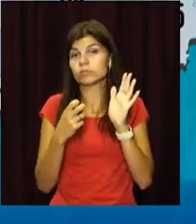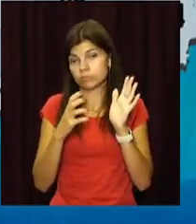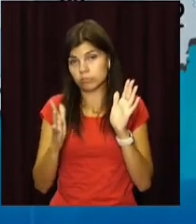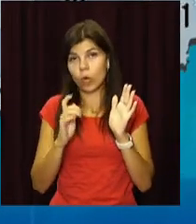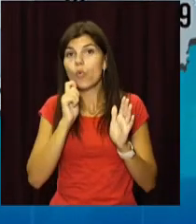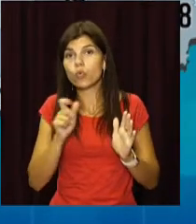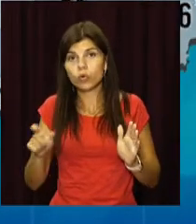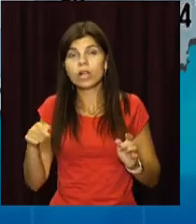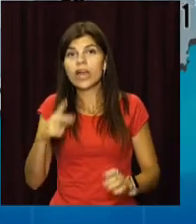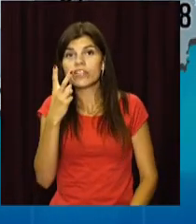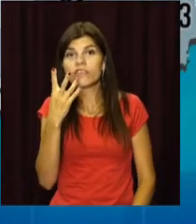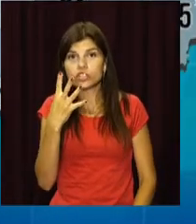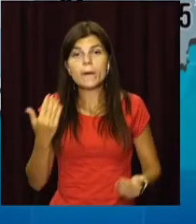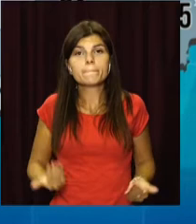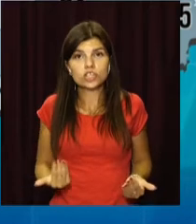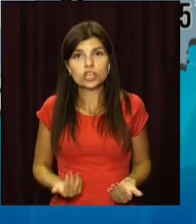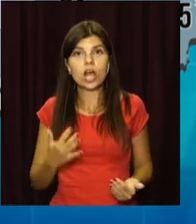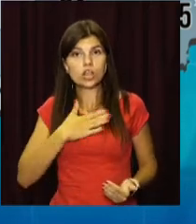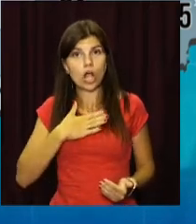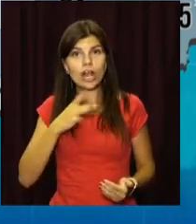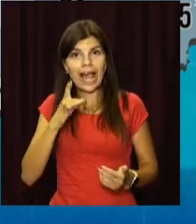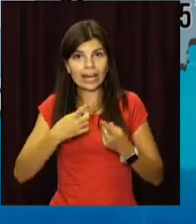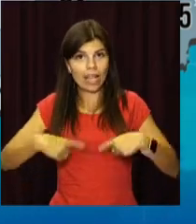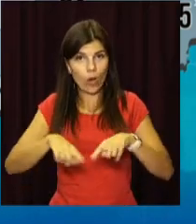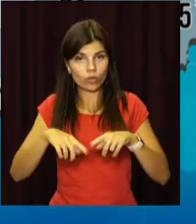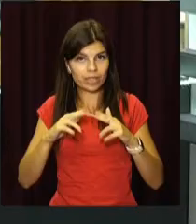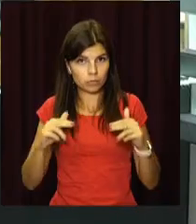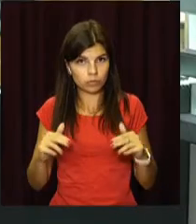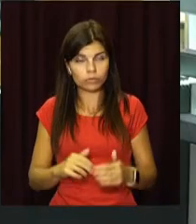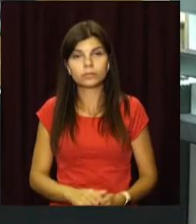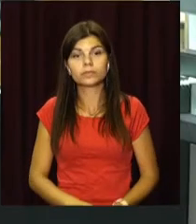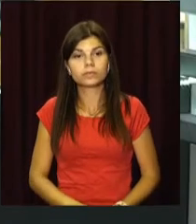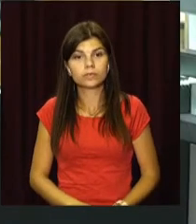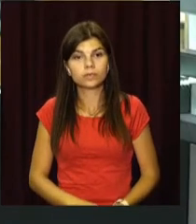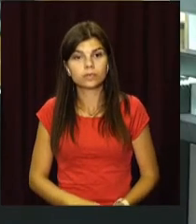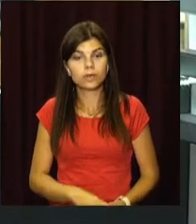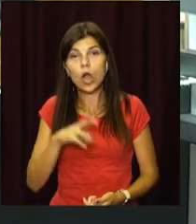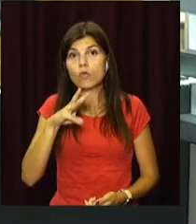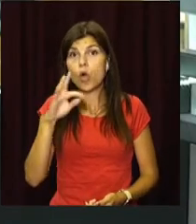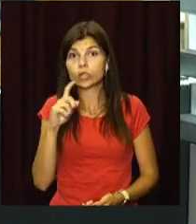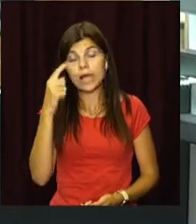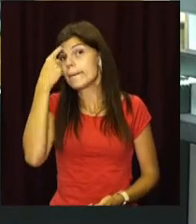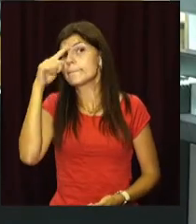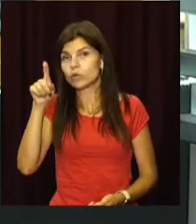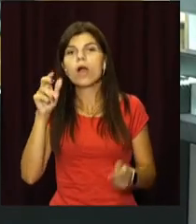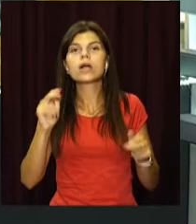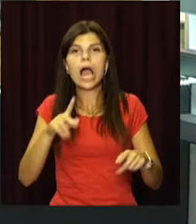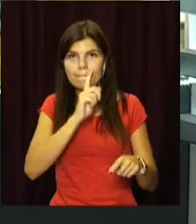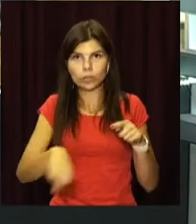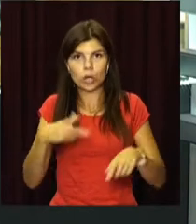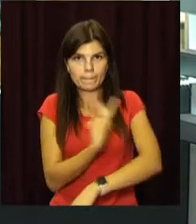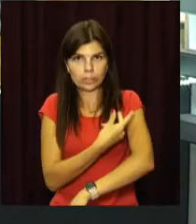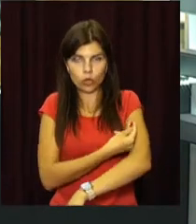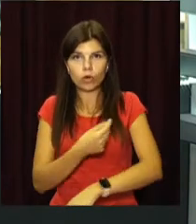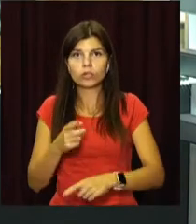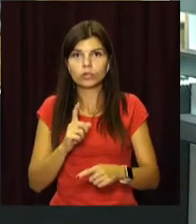українців, з них 24 мешканці нашого регіону. МОЗ придумало, як прискорити